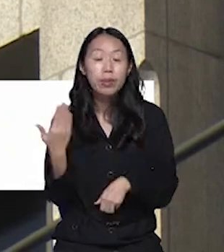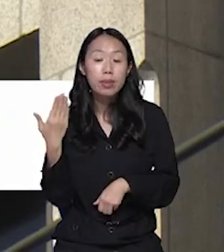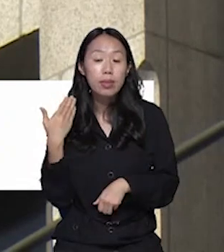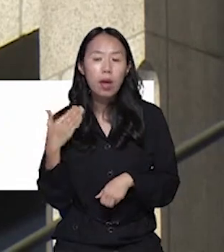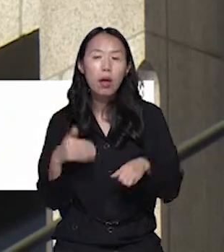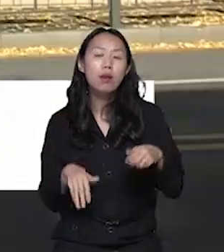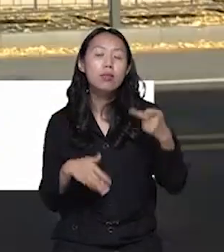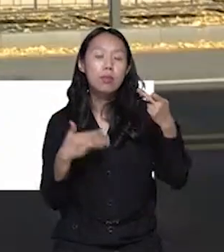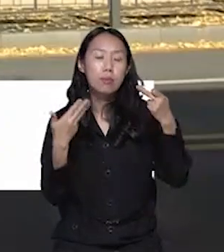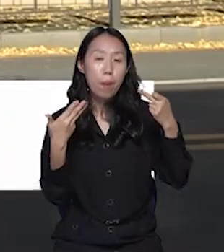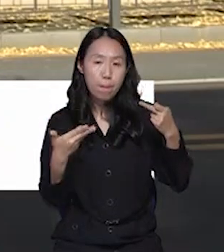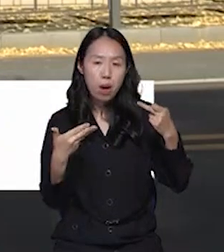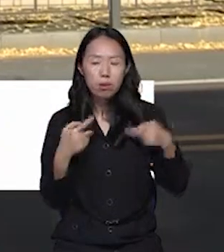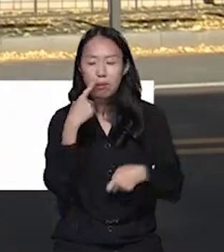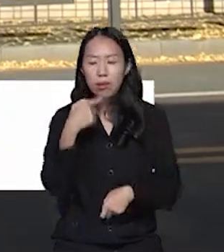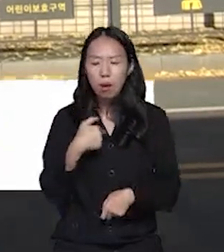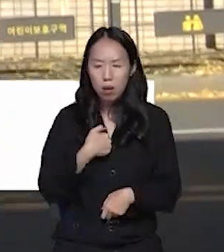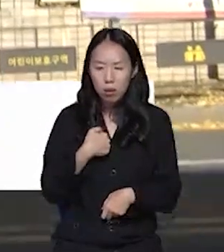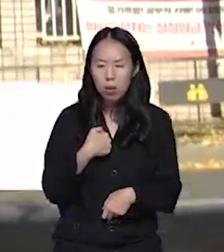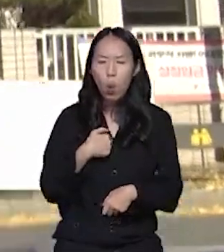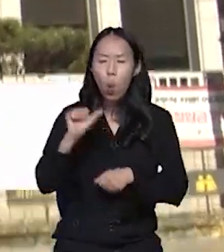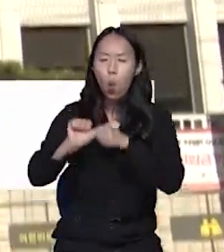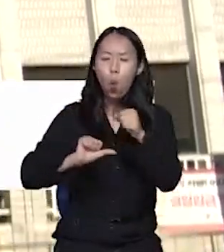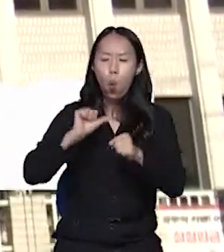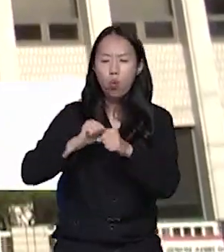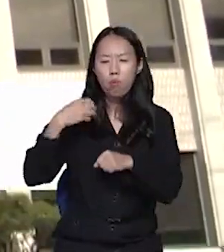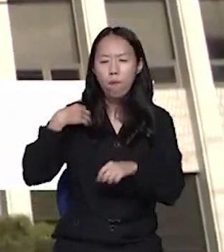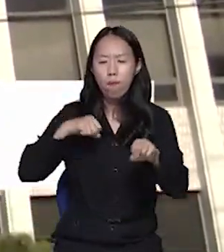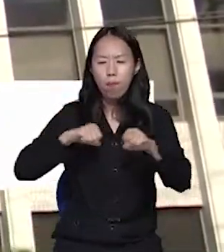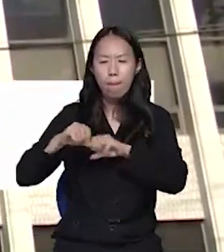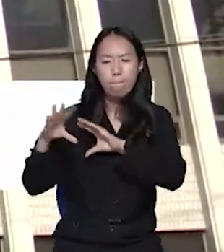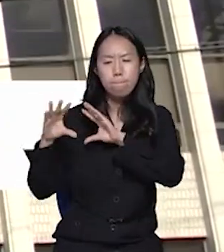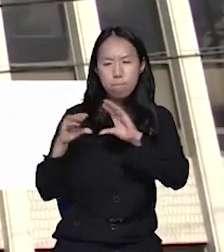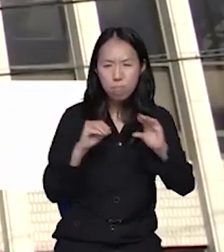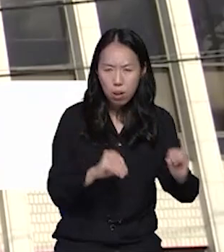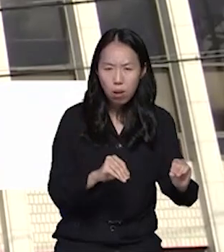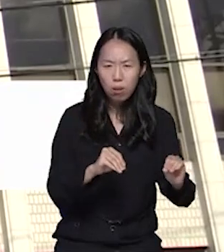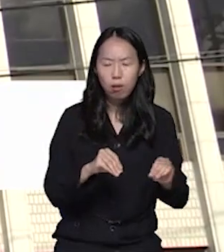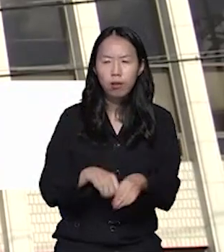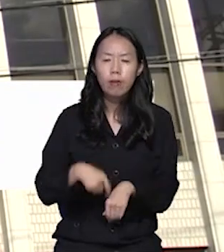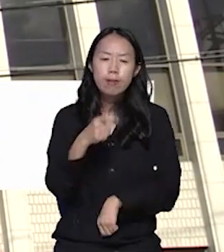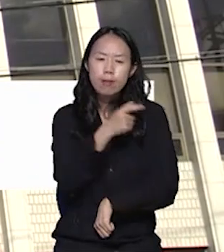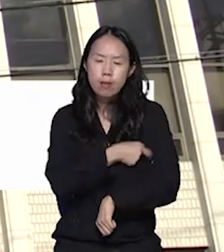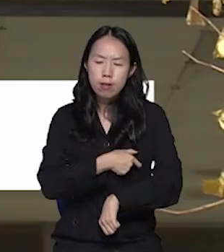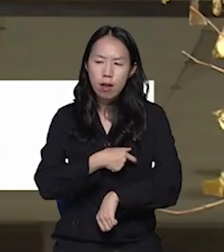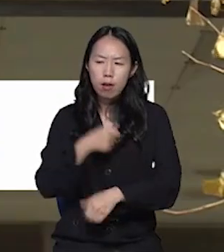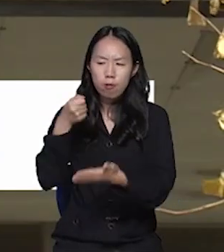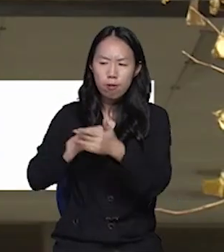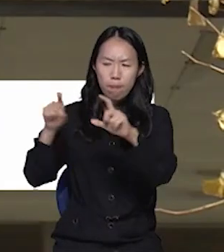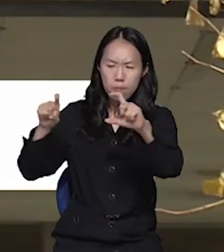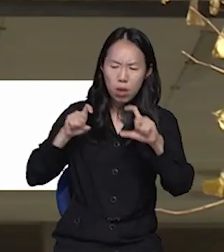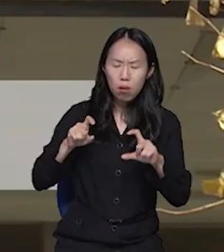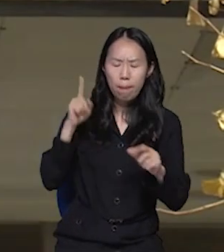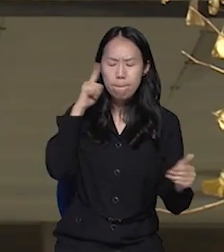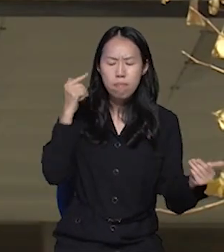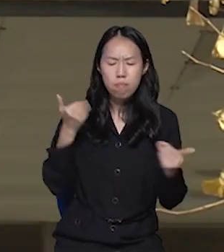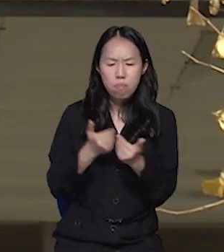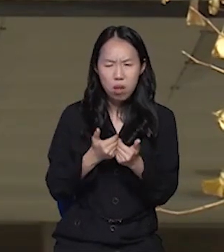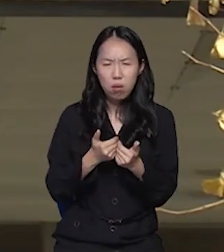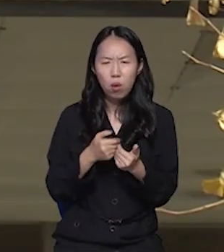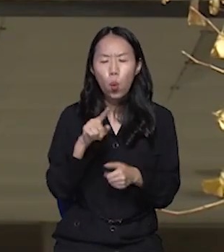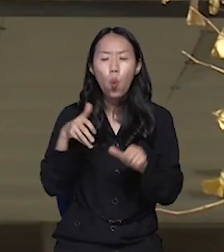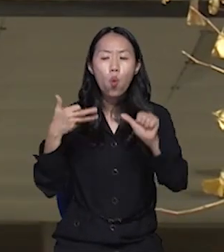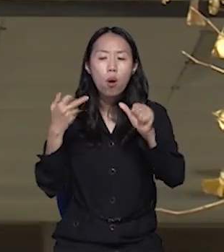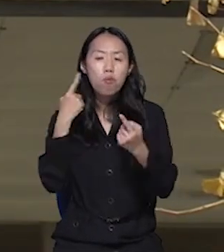8일 황일봉 회장이 자신에 대한 5년 직무정지 징계와이를 의결한 이사회의 결의가 부당하다며 518 부상자